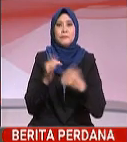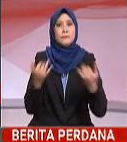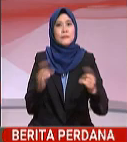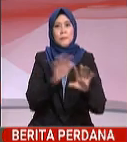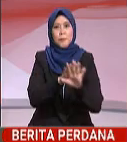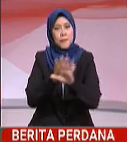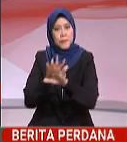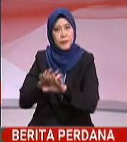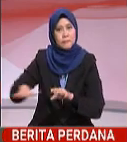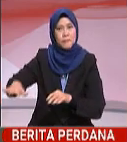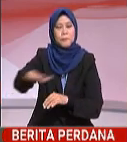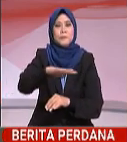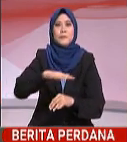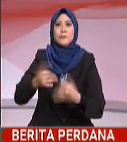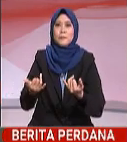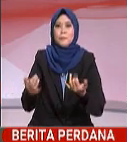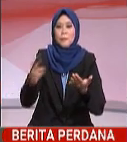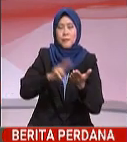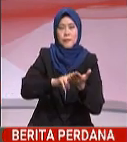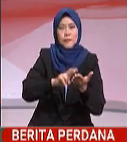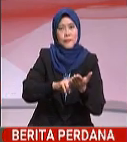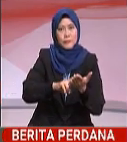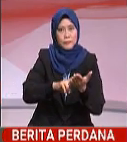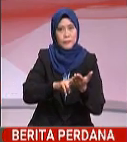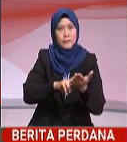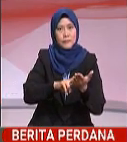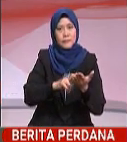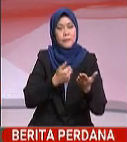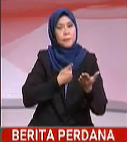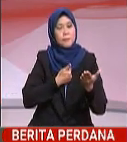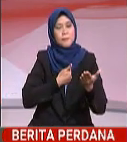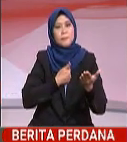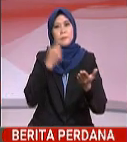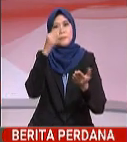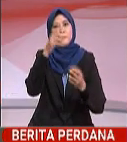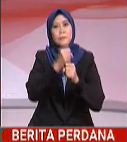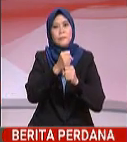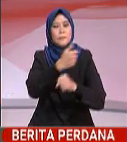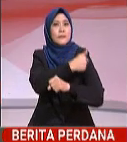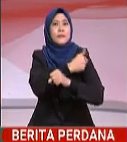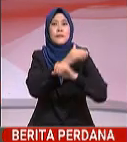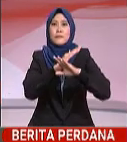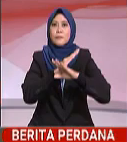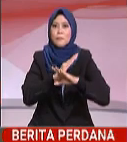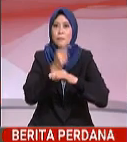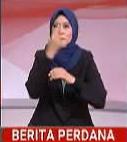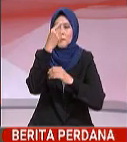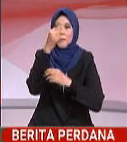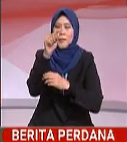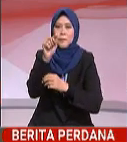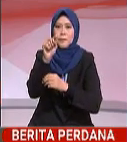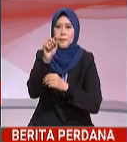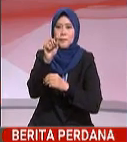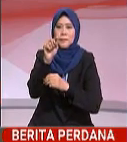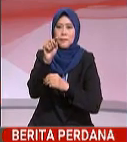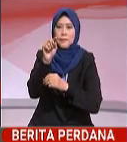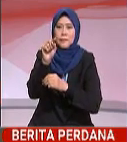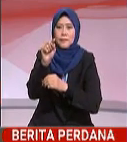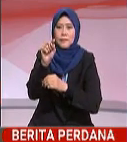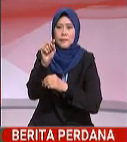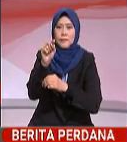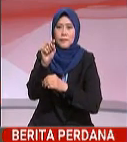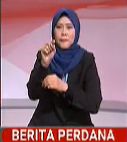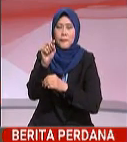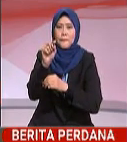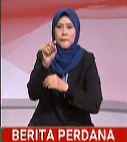ramai-ramai mendaftar diri kita untuk mendapat suntikan melalui apa